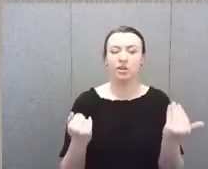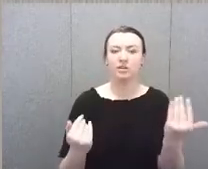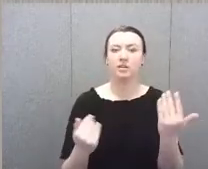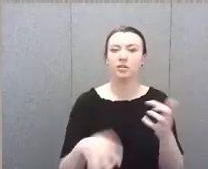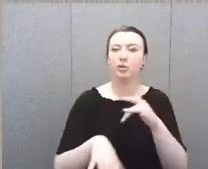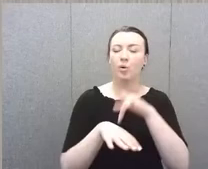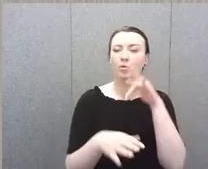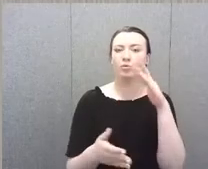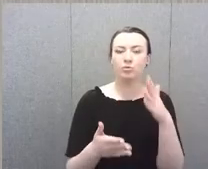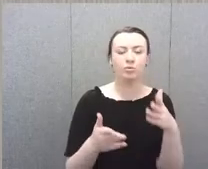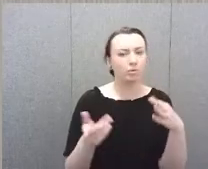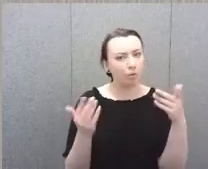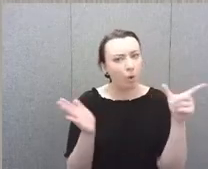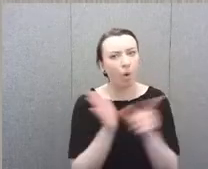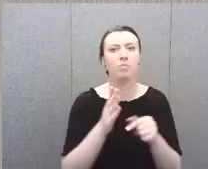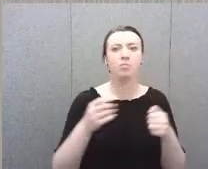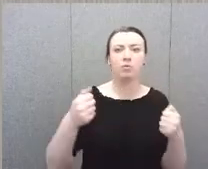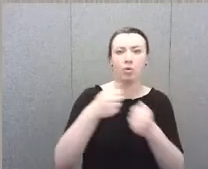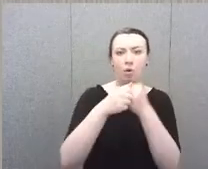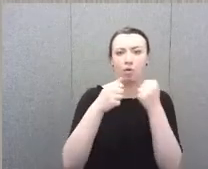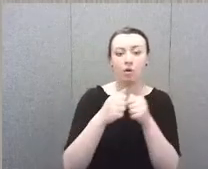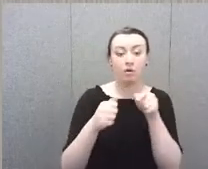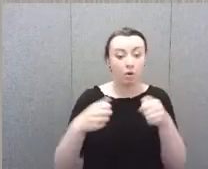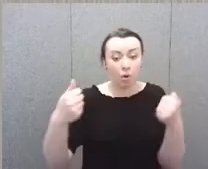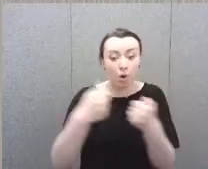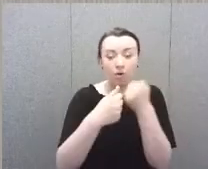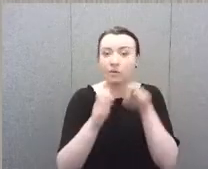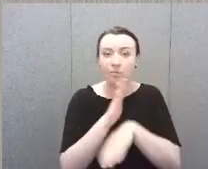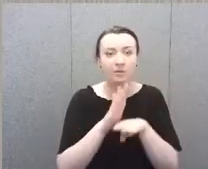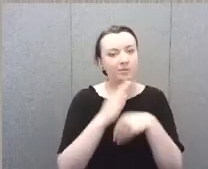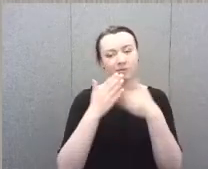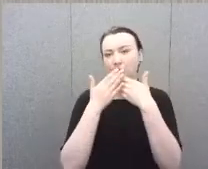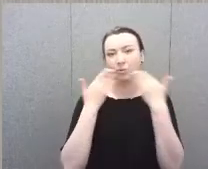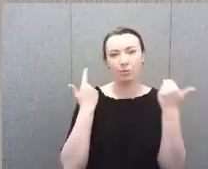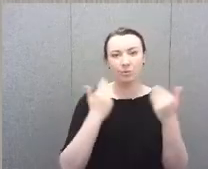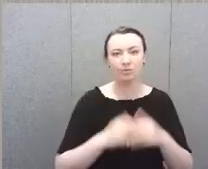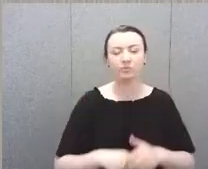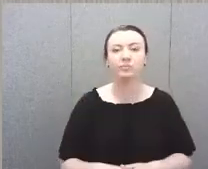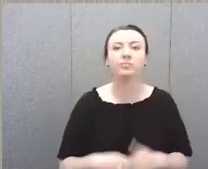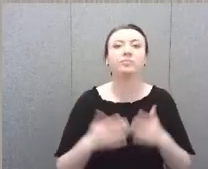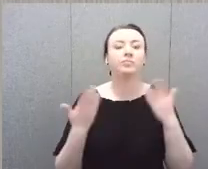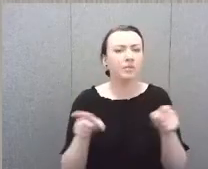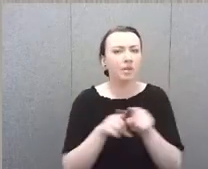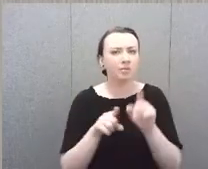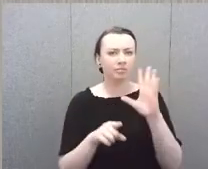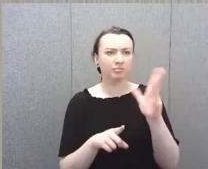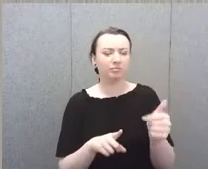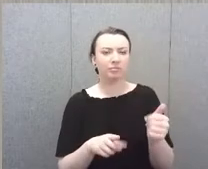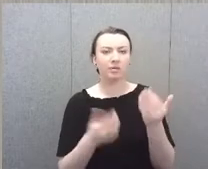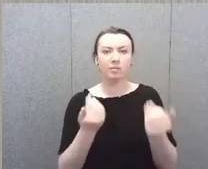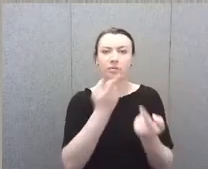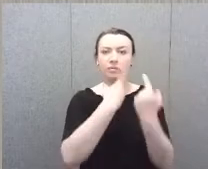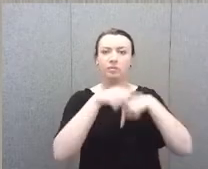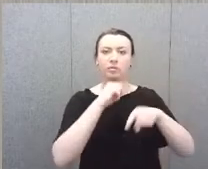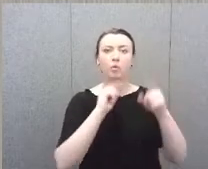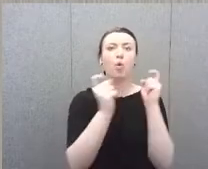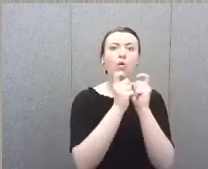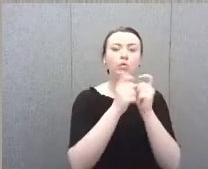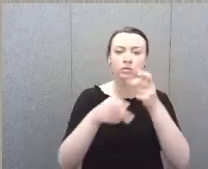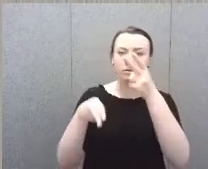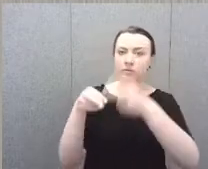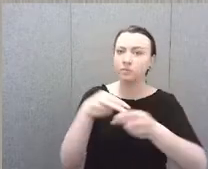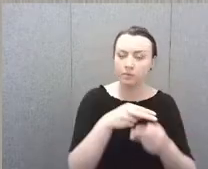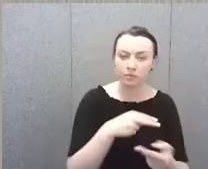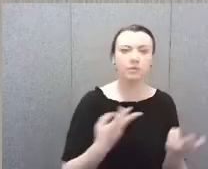явления, как, допустим, ненависть, с которыми мы должны бороться. Это очень трудная борьба. Парадоксально, но возвращаясь к